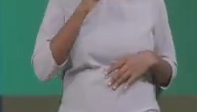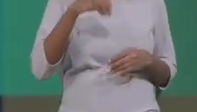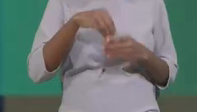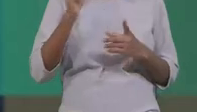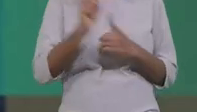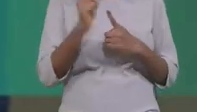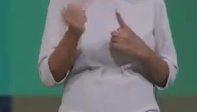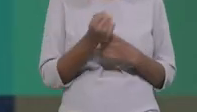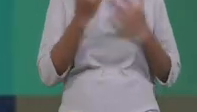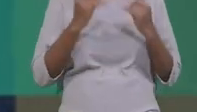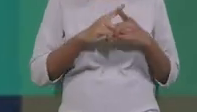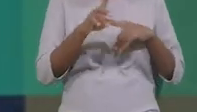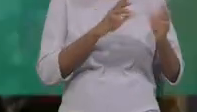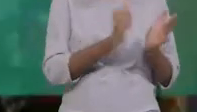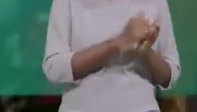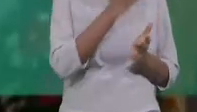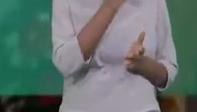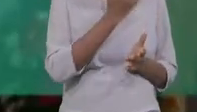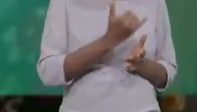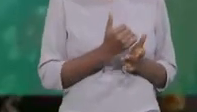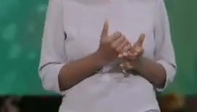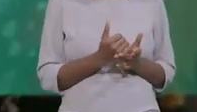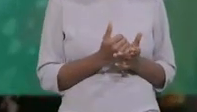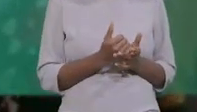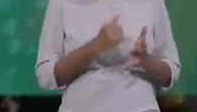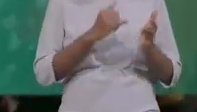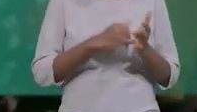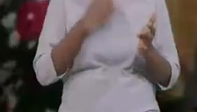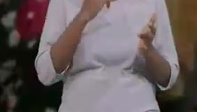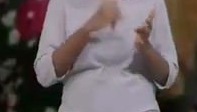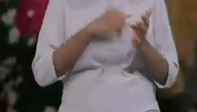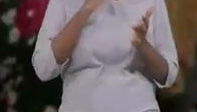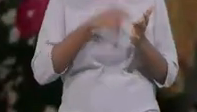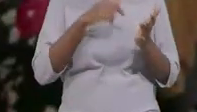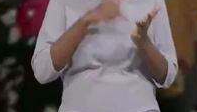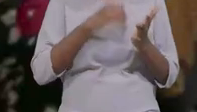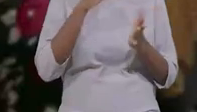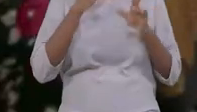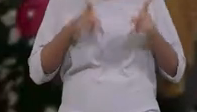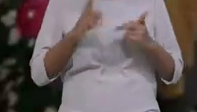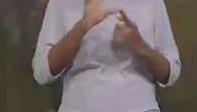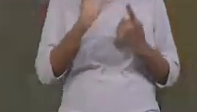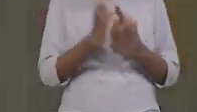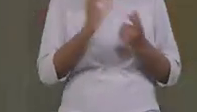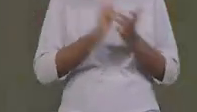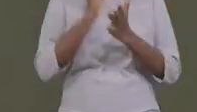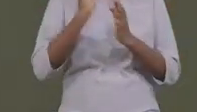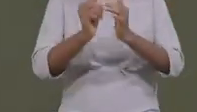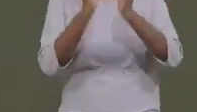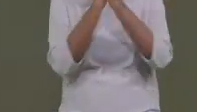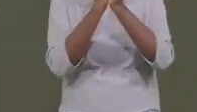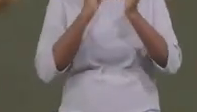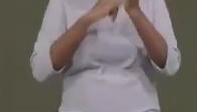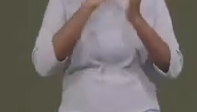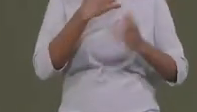Je ne suis pas dans une situation maintenant où je peux le faire. Pourquoi? Est-ce que c'est ta condition physique qui va